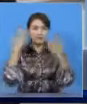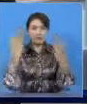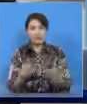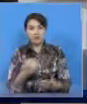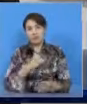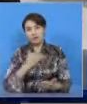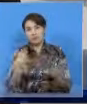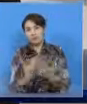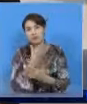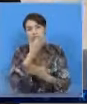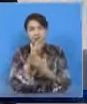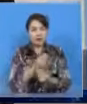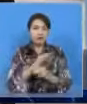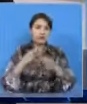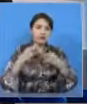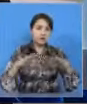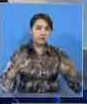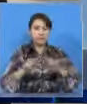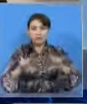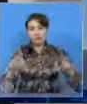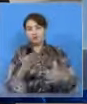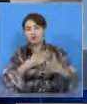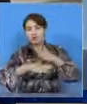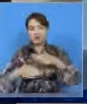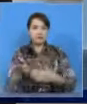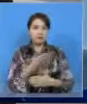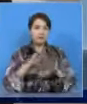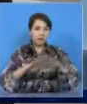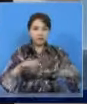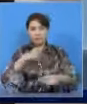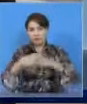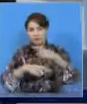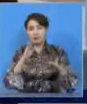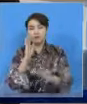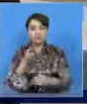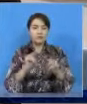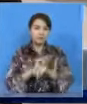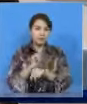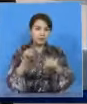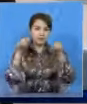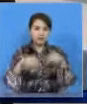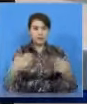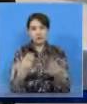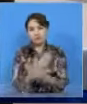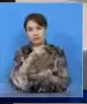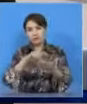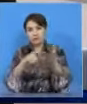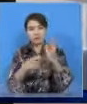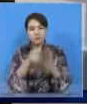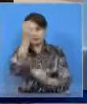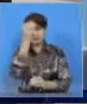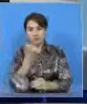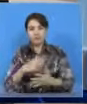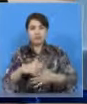нас новая, красивая, просторная школа. Мы рады, что наши дети и внуки будут учиться тут, в современных кабинетах. Спасибо